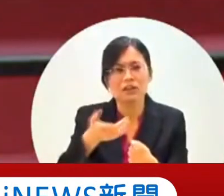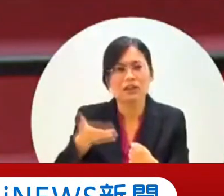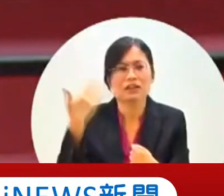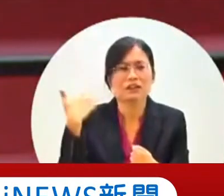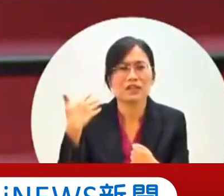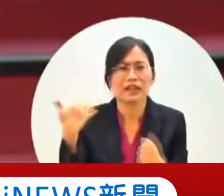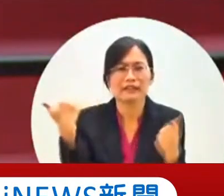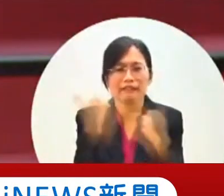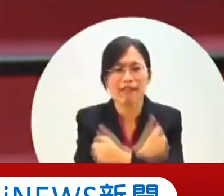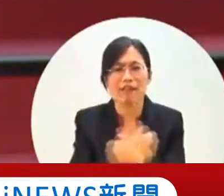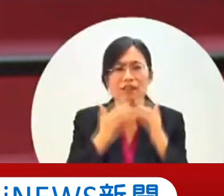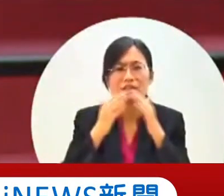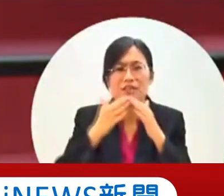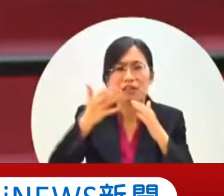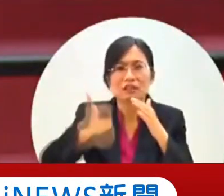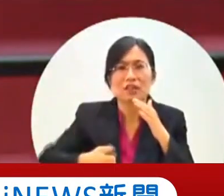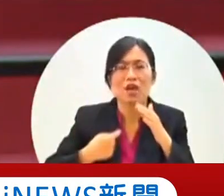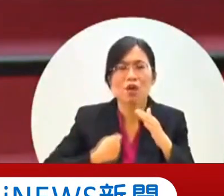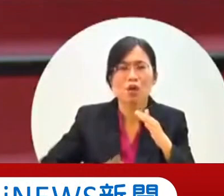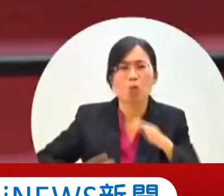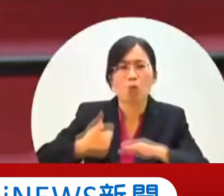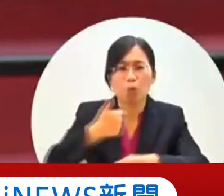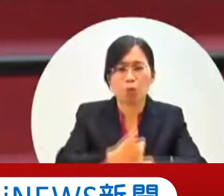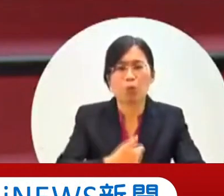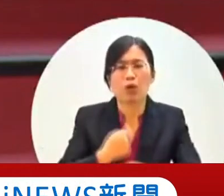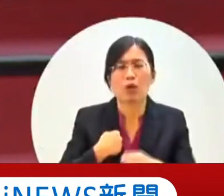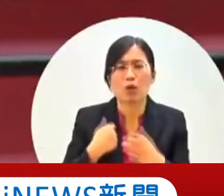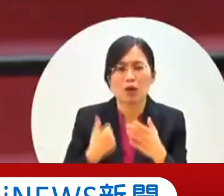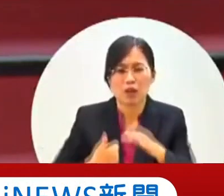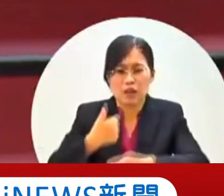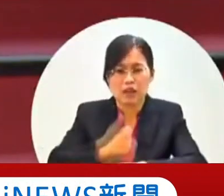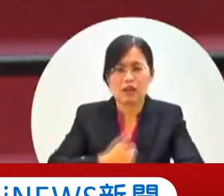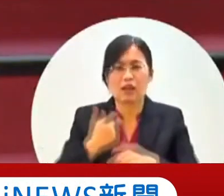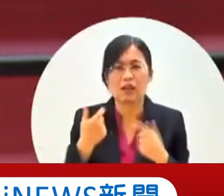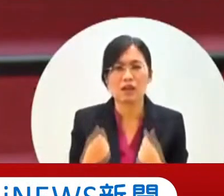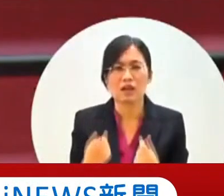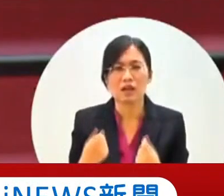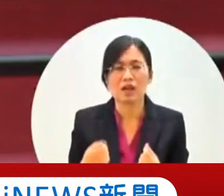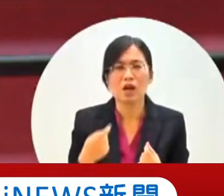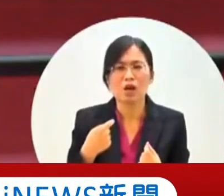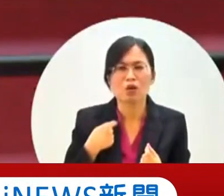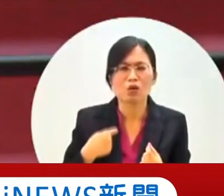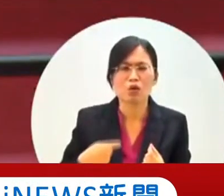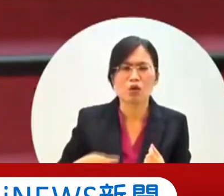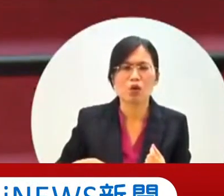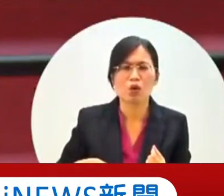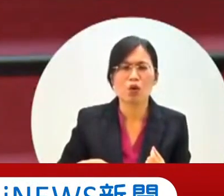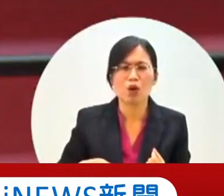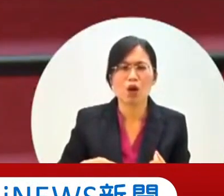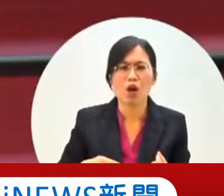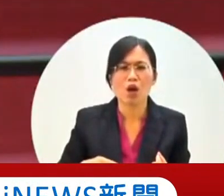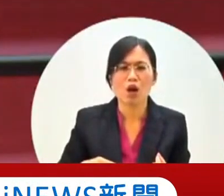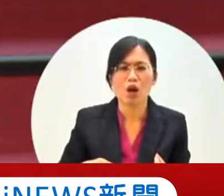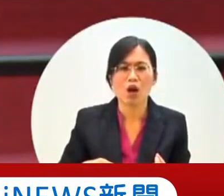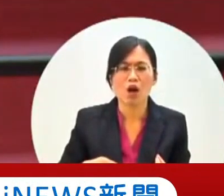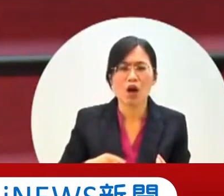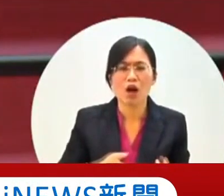代理市长的时候，我也做议员。那时我是专高雄啊，应该地方也是，应该